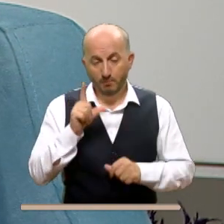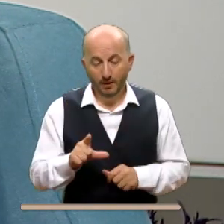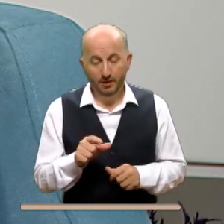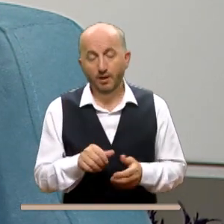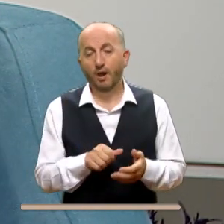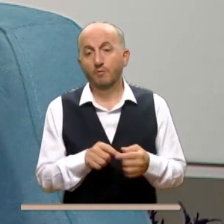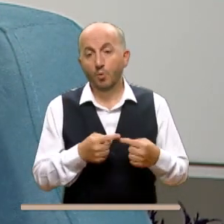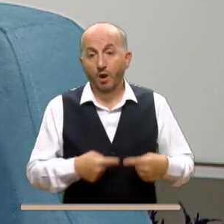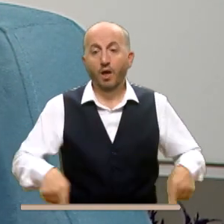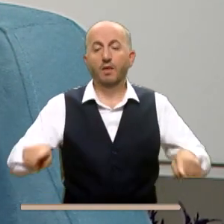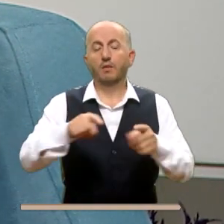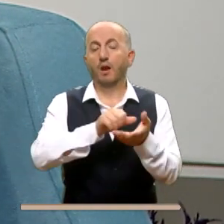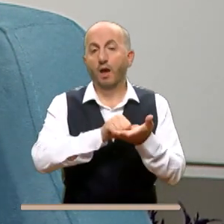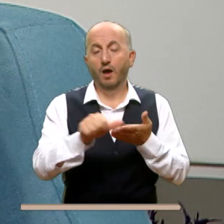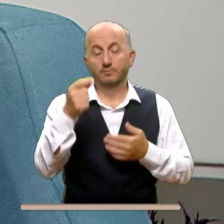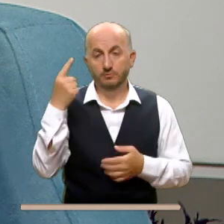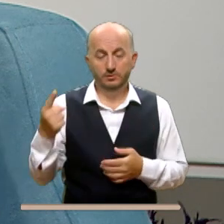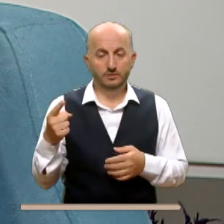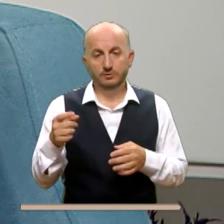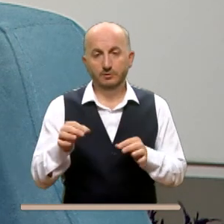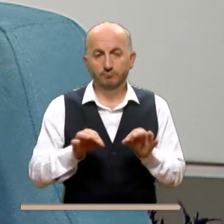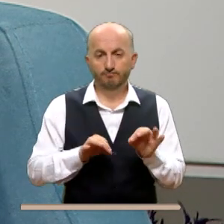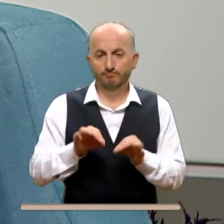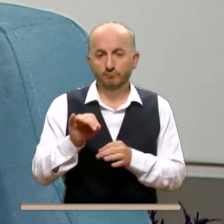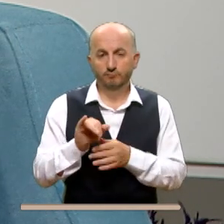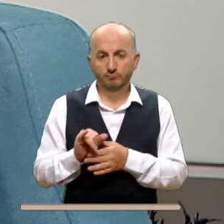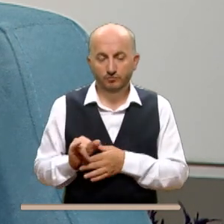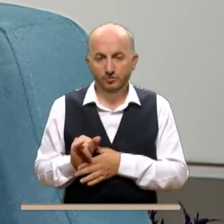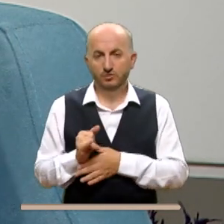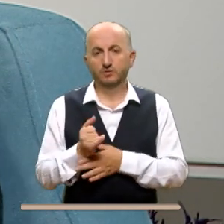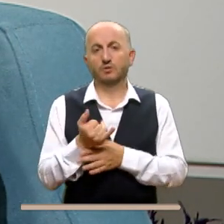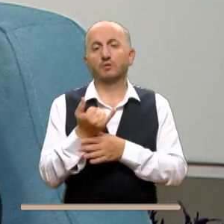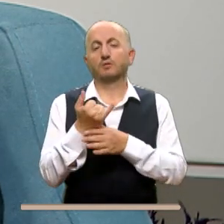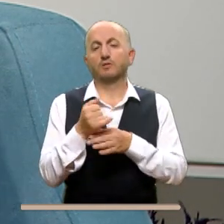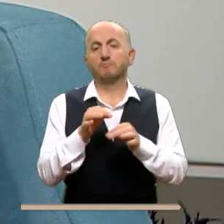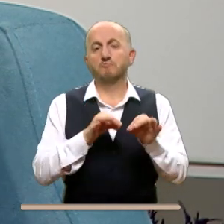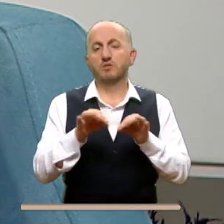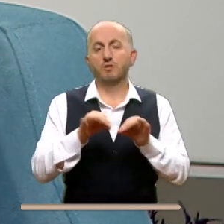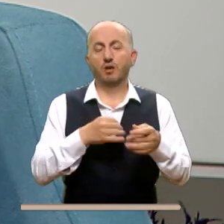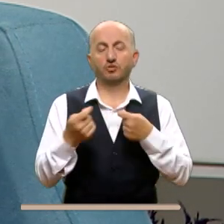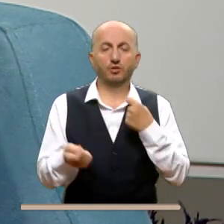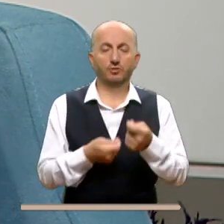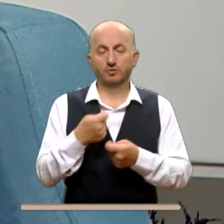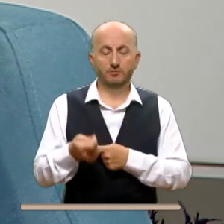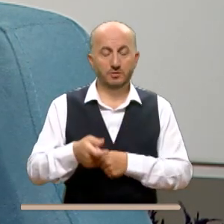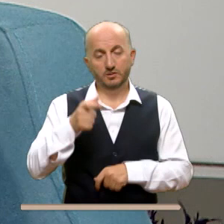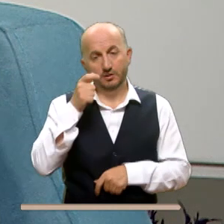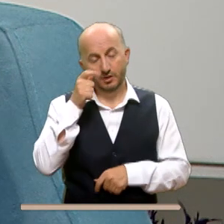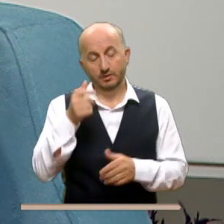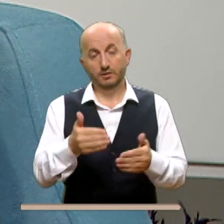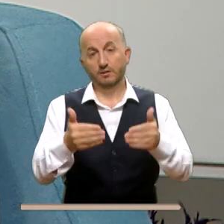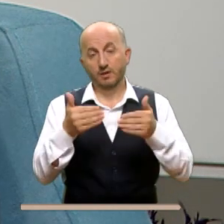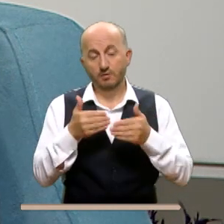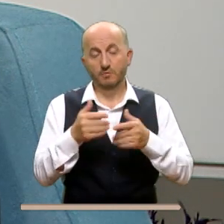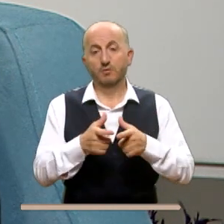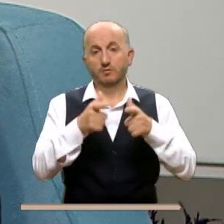alanların her birinde stratejik plan çalışmalarımızla irtibatlı olarak dikkatli, ihtiyatlı bir gelişme